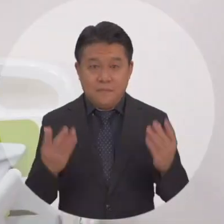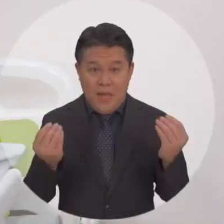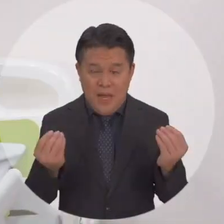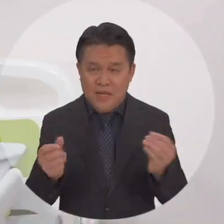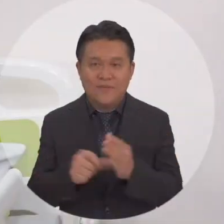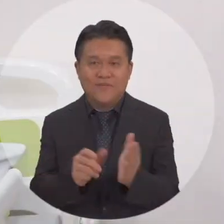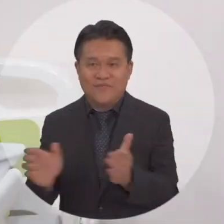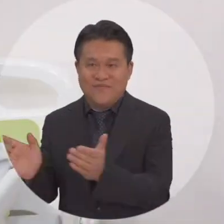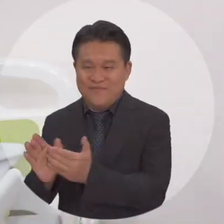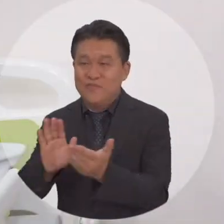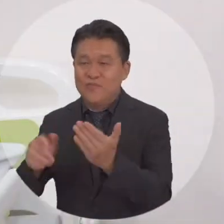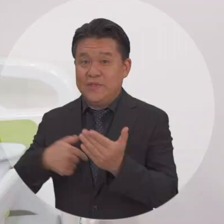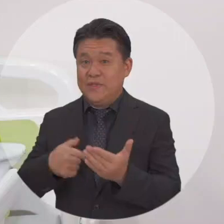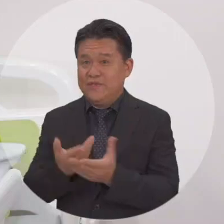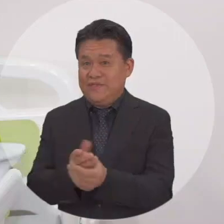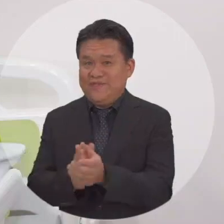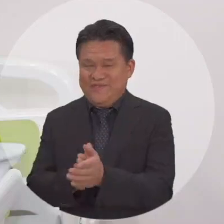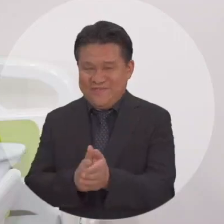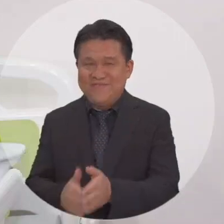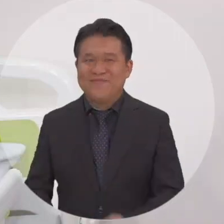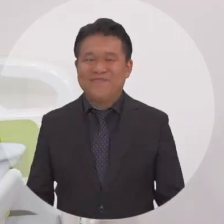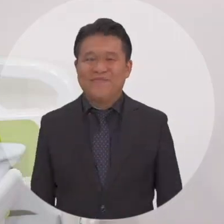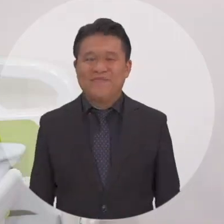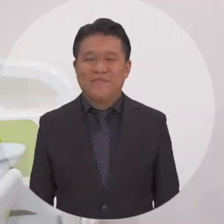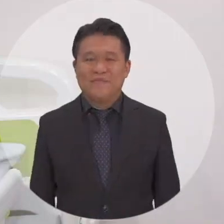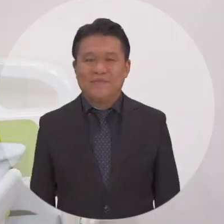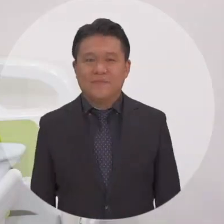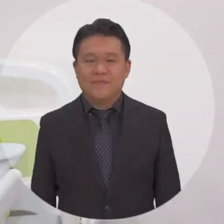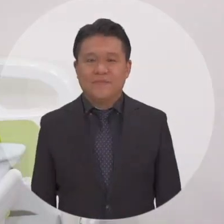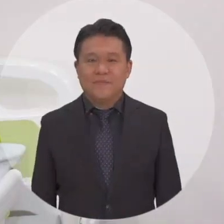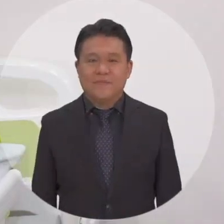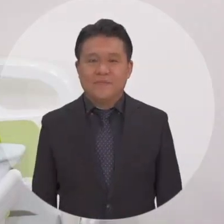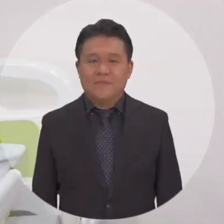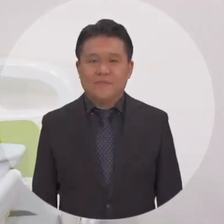사용한 물건을 정리하고 손을 씻습니다.